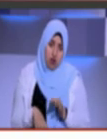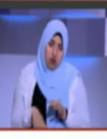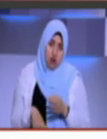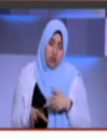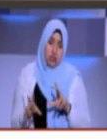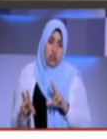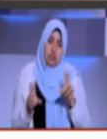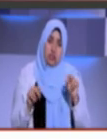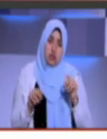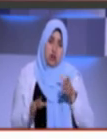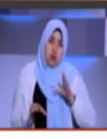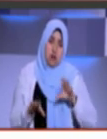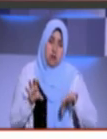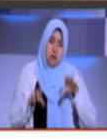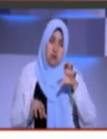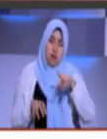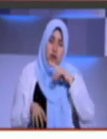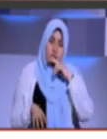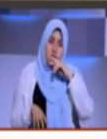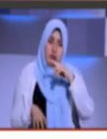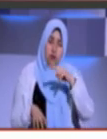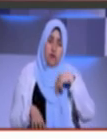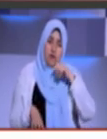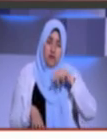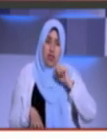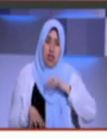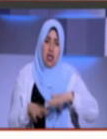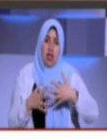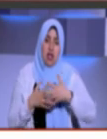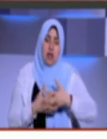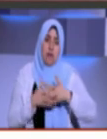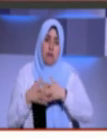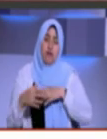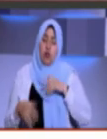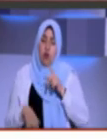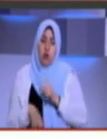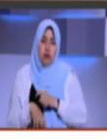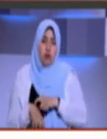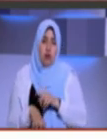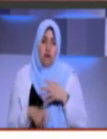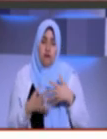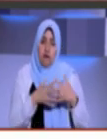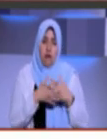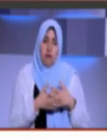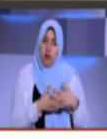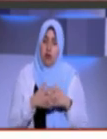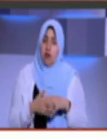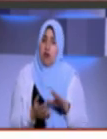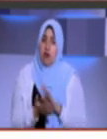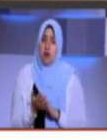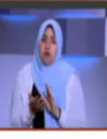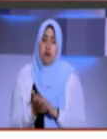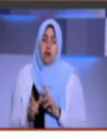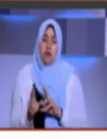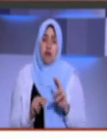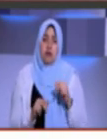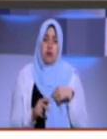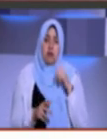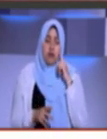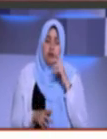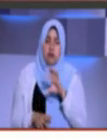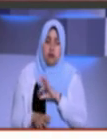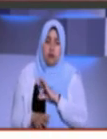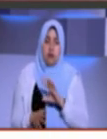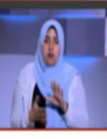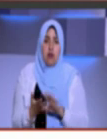بعض الجهات بتقول، وخصوصا في أمريكا دلوقتي الوضع في أمريكا أصبح يبقى حرج. على فكرة